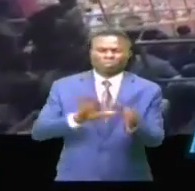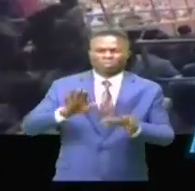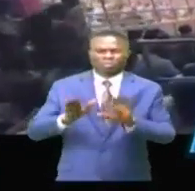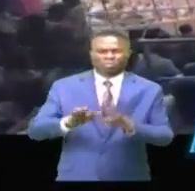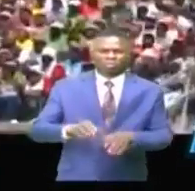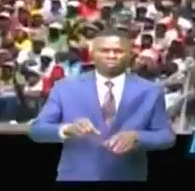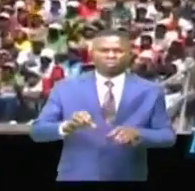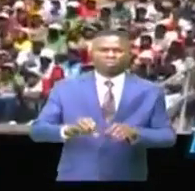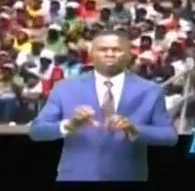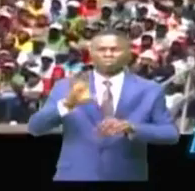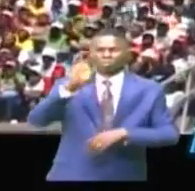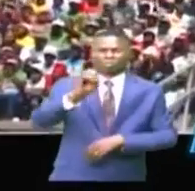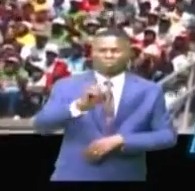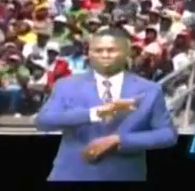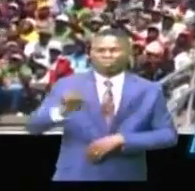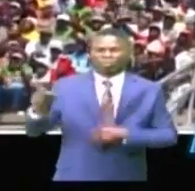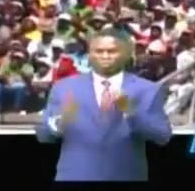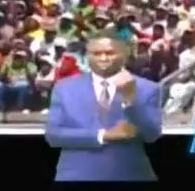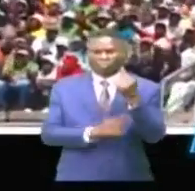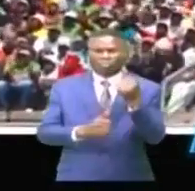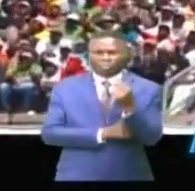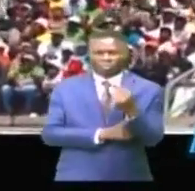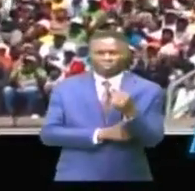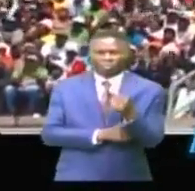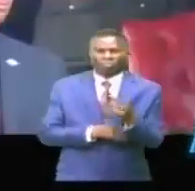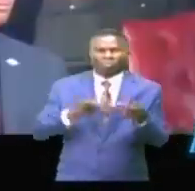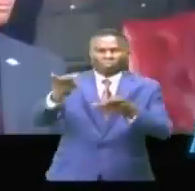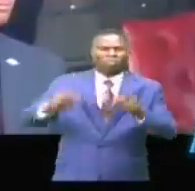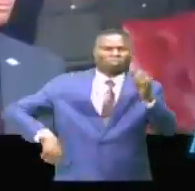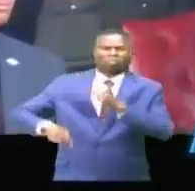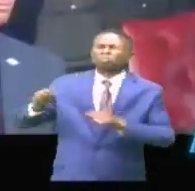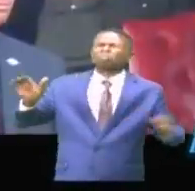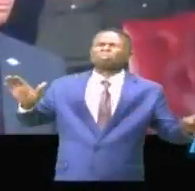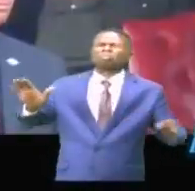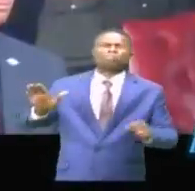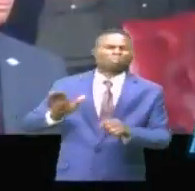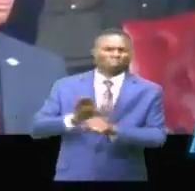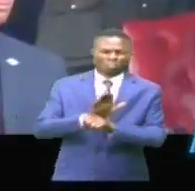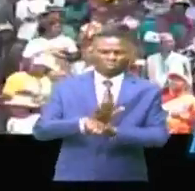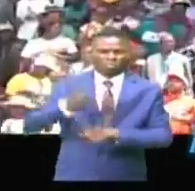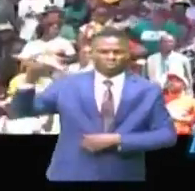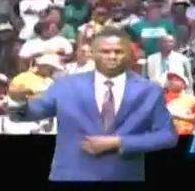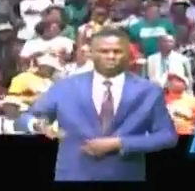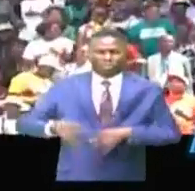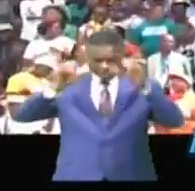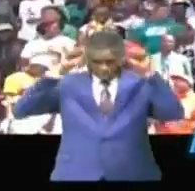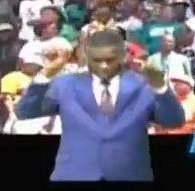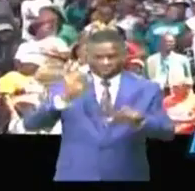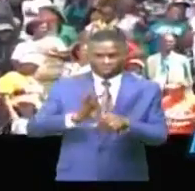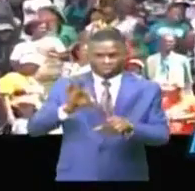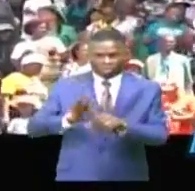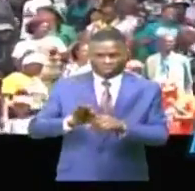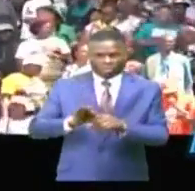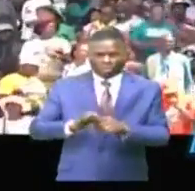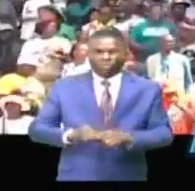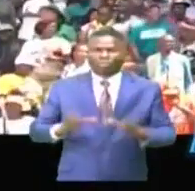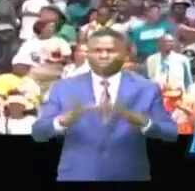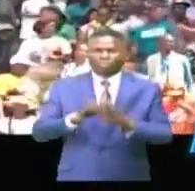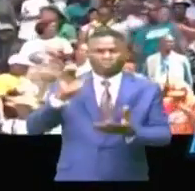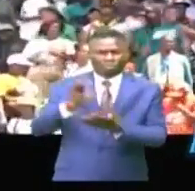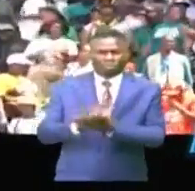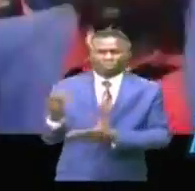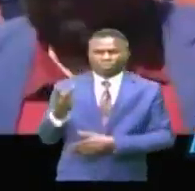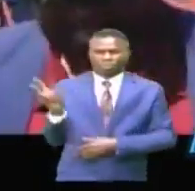50 000 personnes et c'est plus le stade qui se lève pour accueillir le président élu accompagné de son